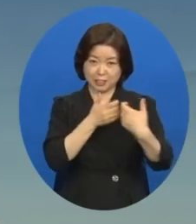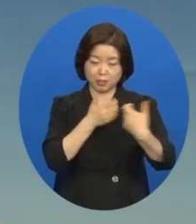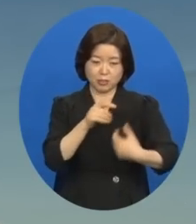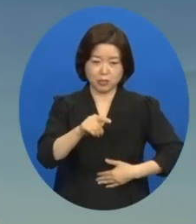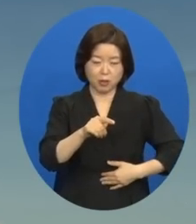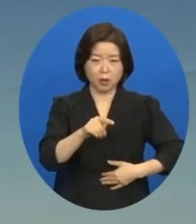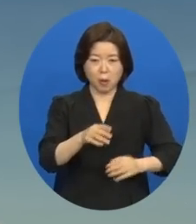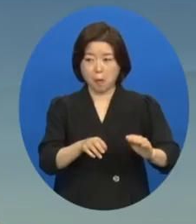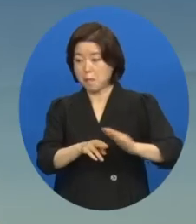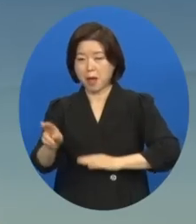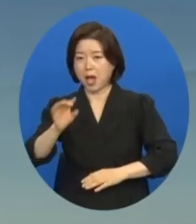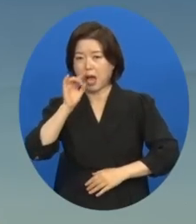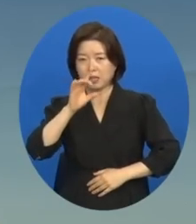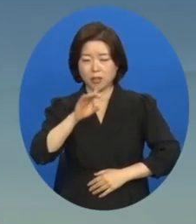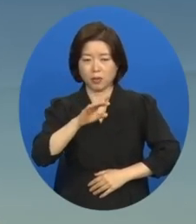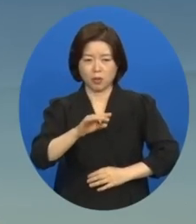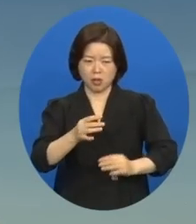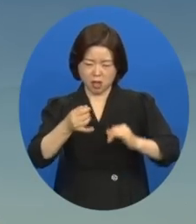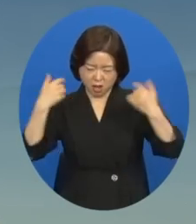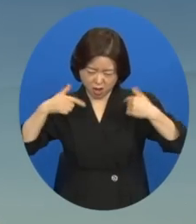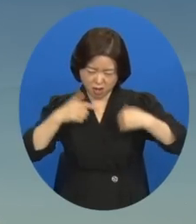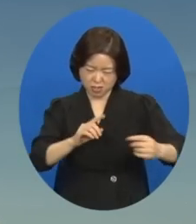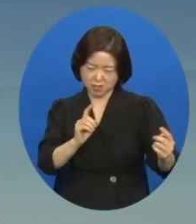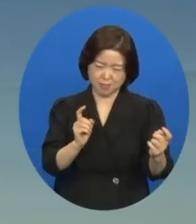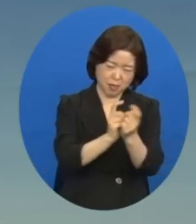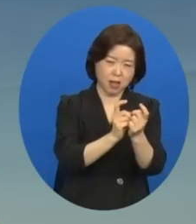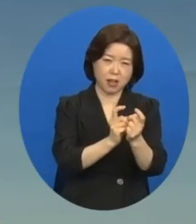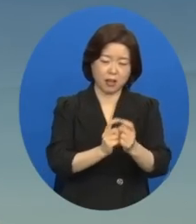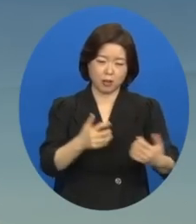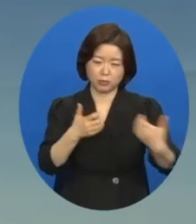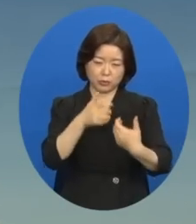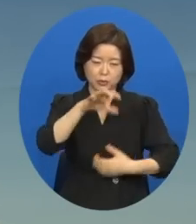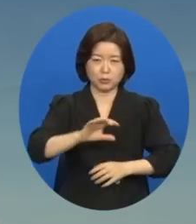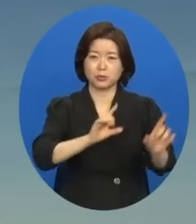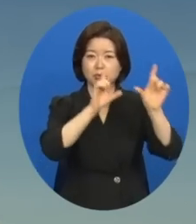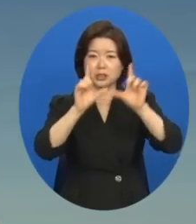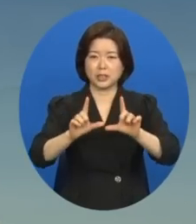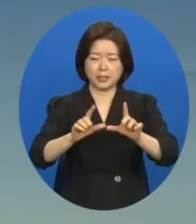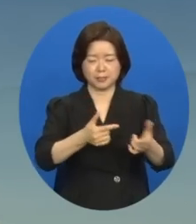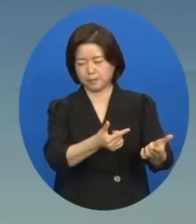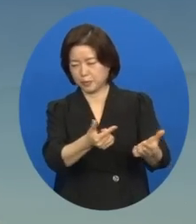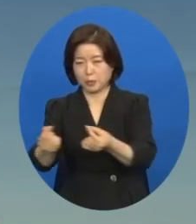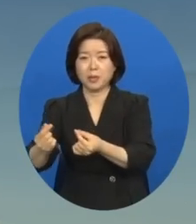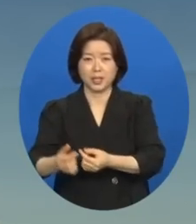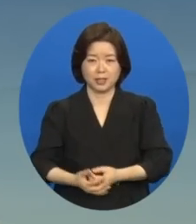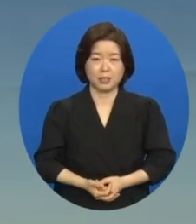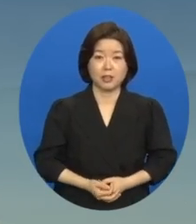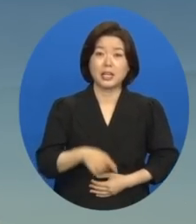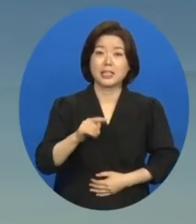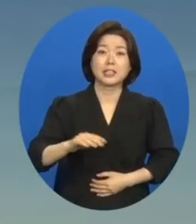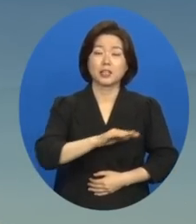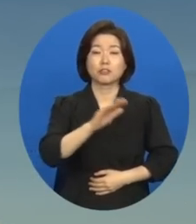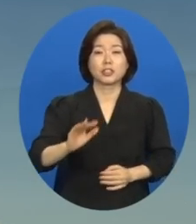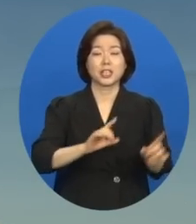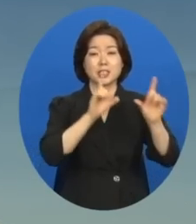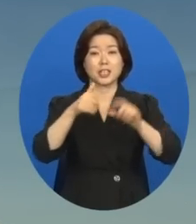수 없이 대면하고 살아가고 있고 전쟁터에서 살아가고 있다는 겁니다. 이것이 우리가